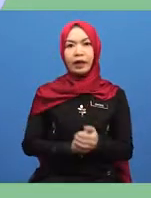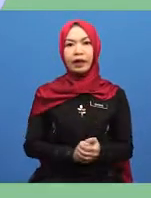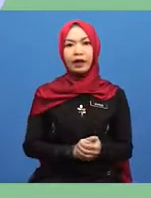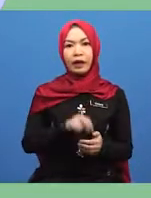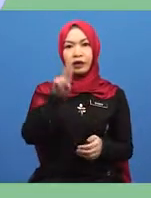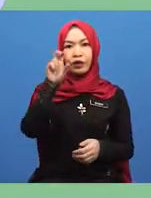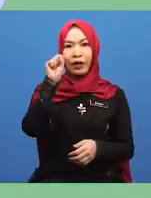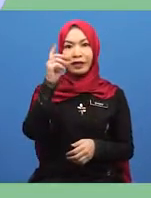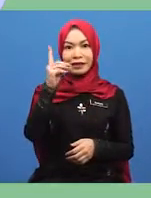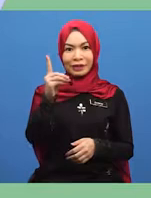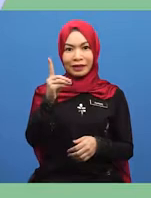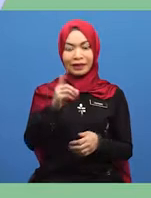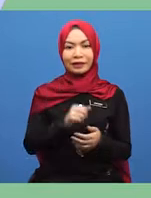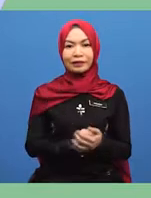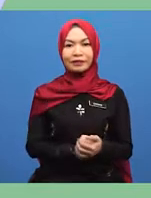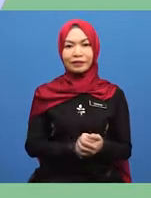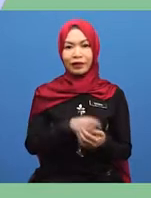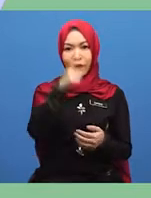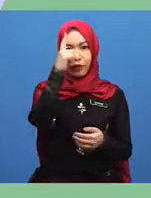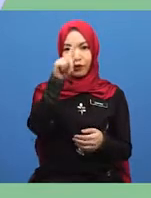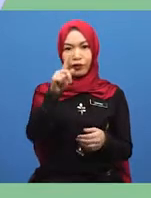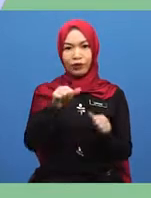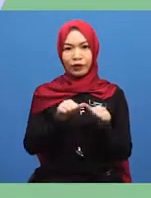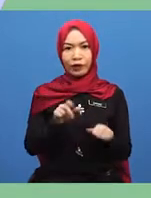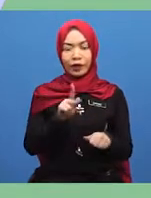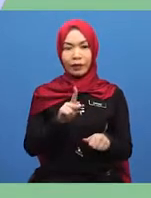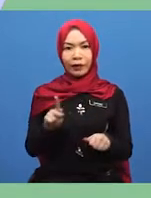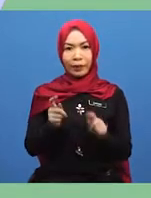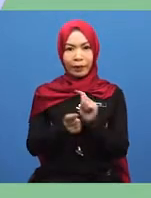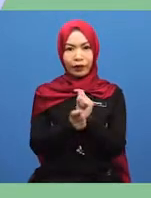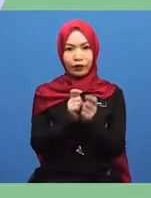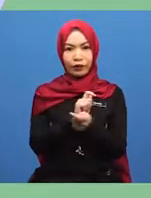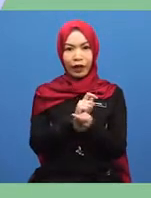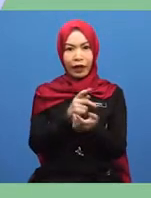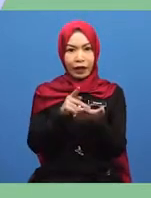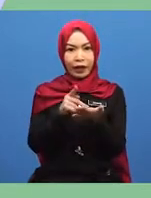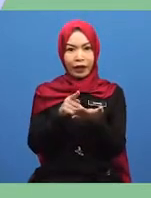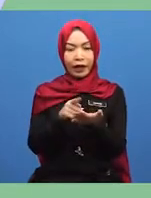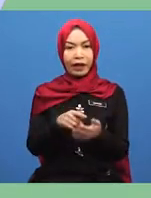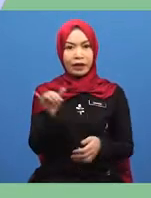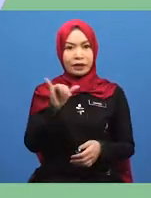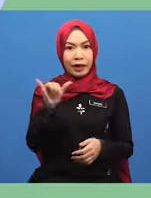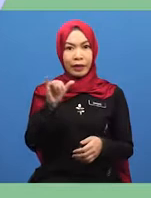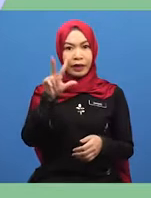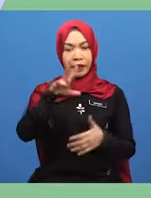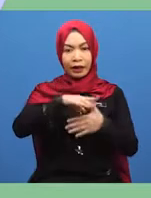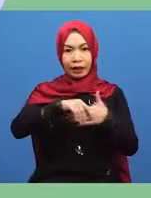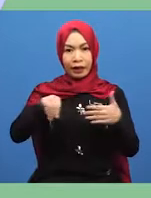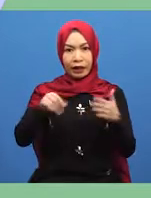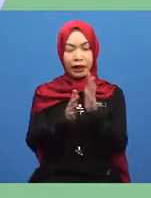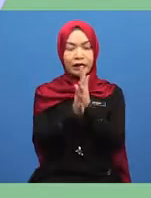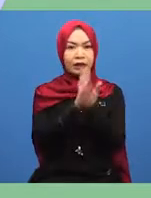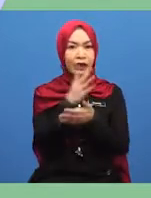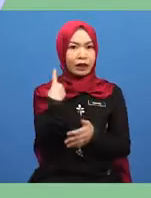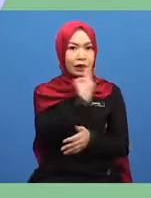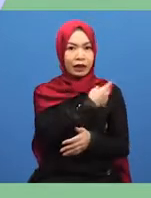demi mengekalkan kadar pertukaran pada 1 USD sama dengan RM3. Maka, kita boleh